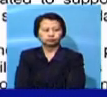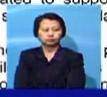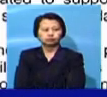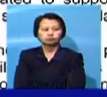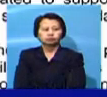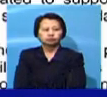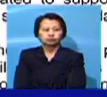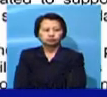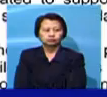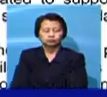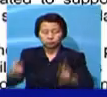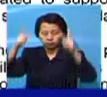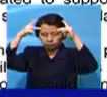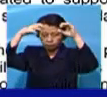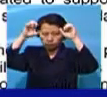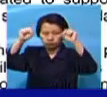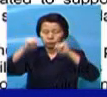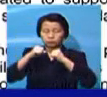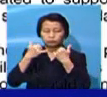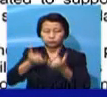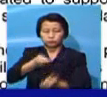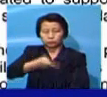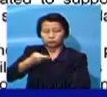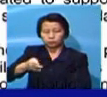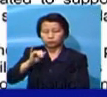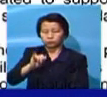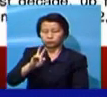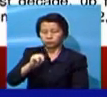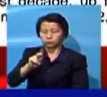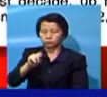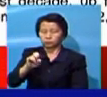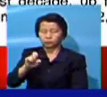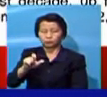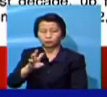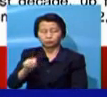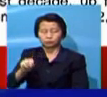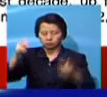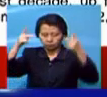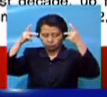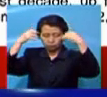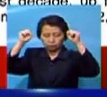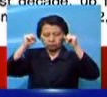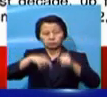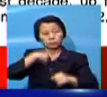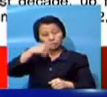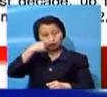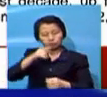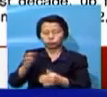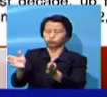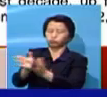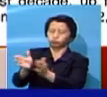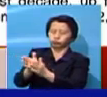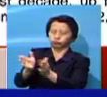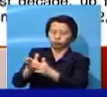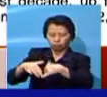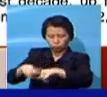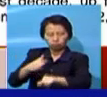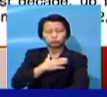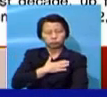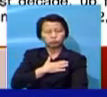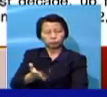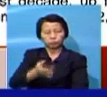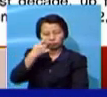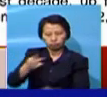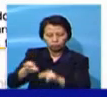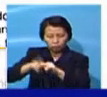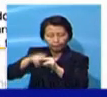dunia presiden persatuan harta intelek ASEAN ASEAN IP CH P kat dalam kenyataannya memuji komitmen berterusan Malaysia